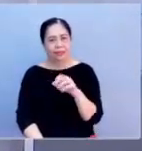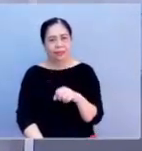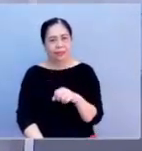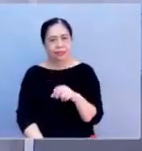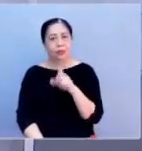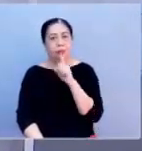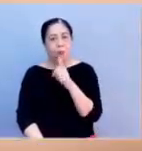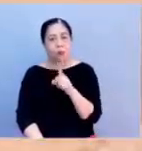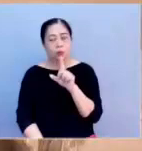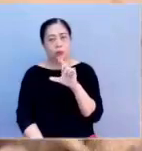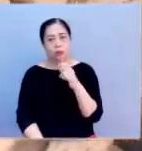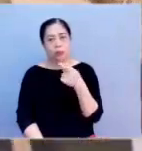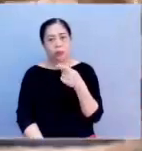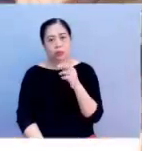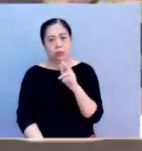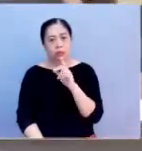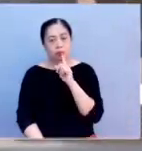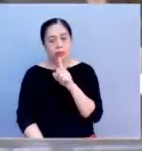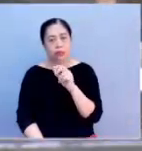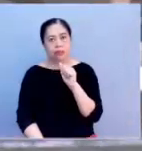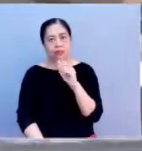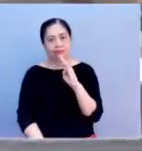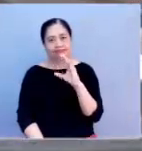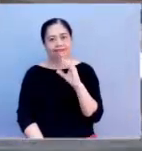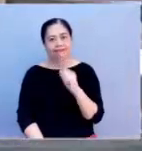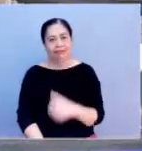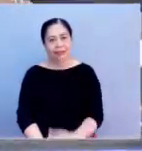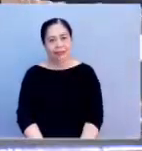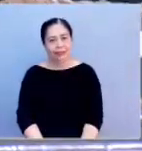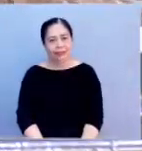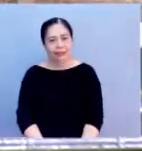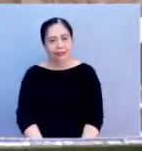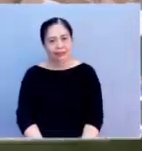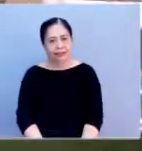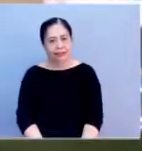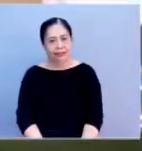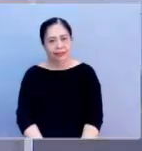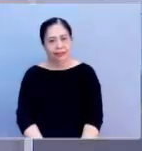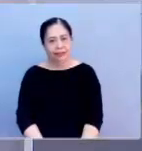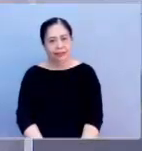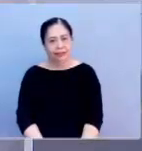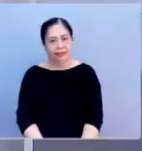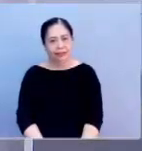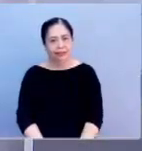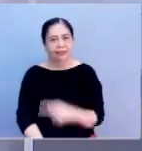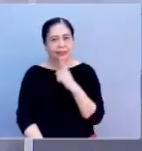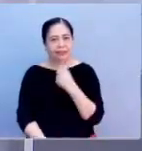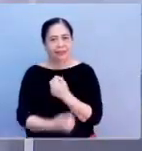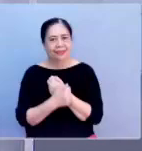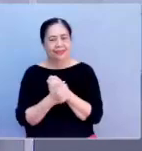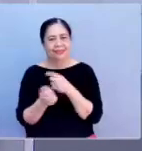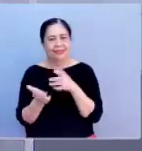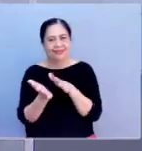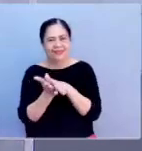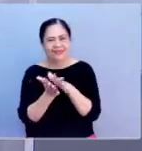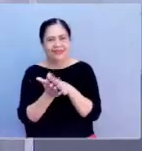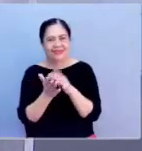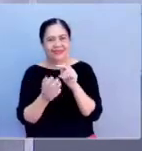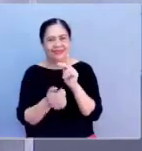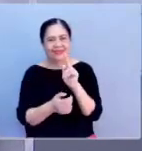leather and genuine abaka. Wow! Alam mo, gusto ko to lalo na yung mga taong mahilig sa kulambu sa paa kasi may ano